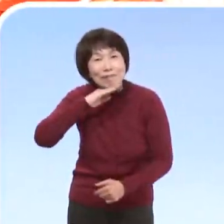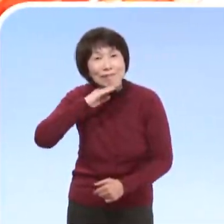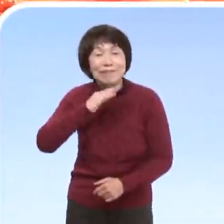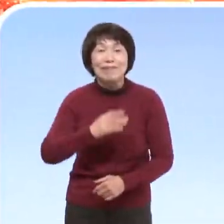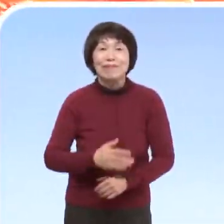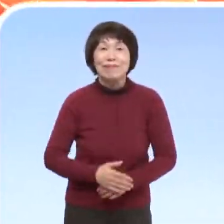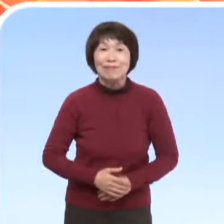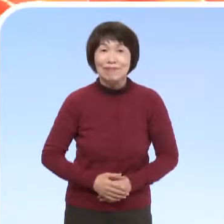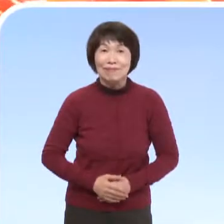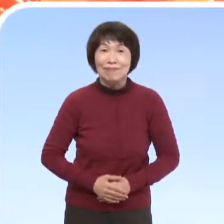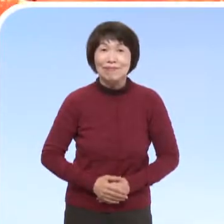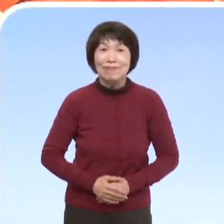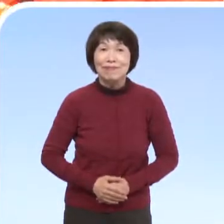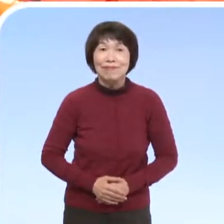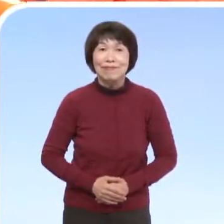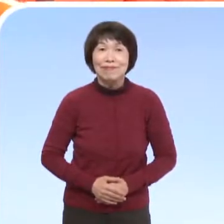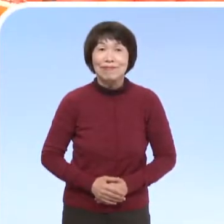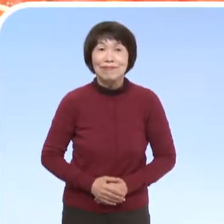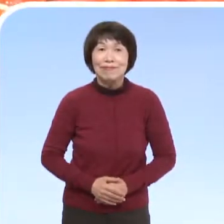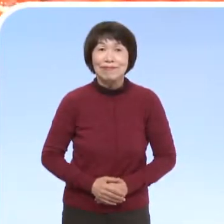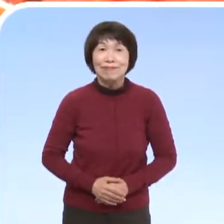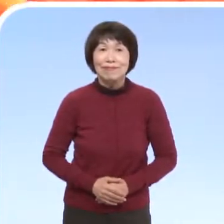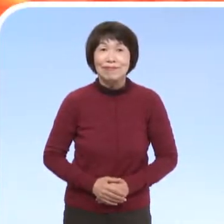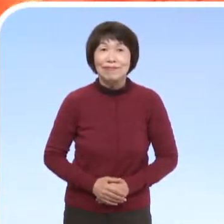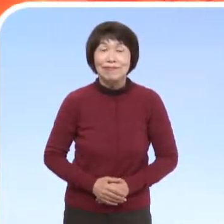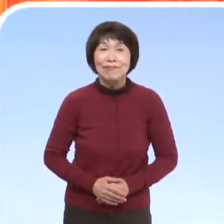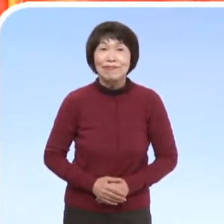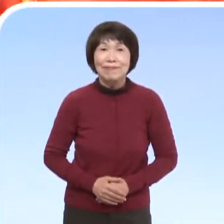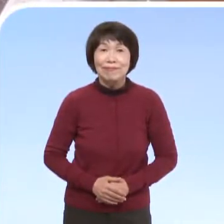くというわけです。